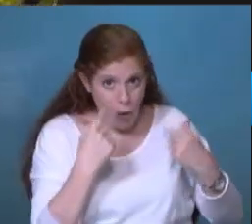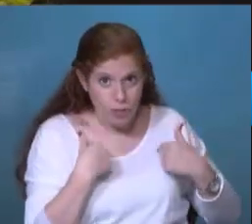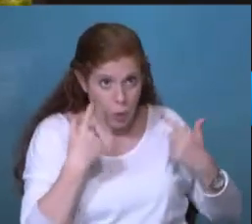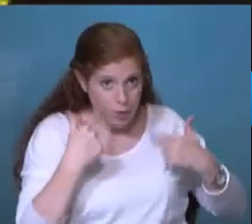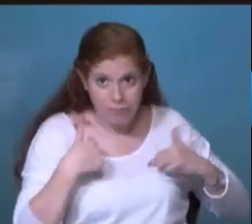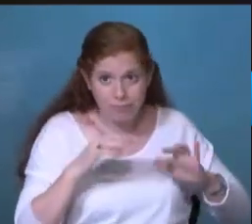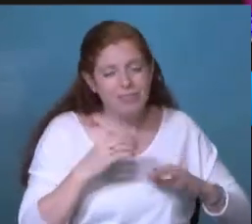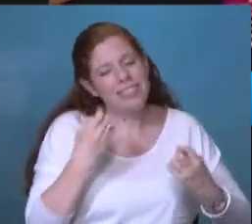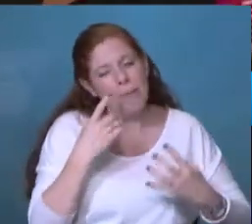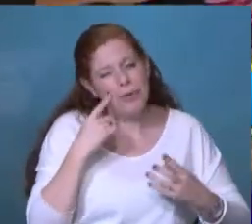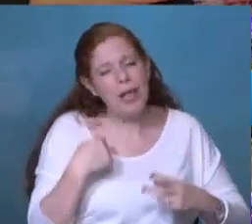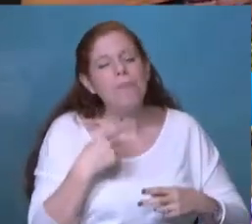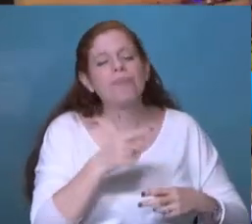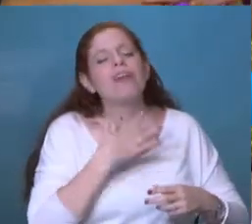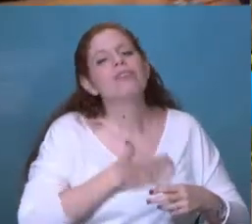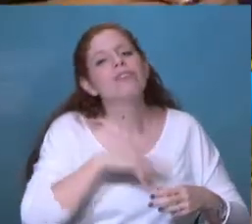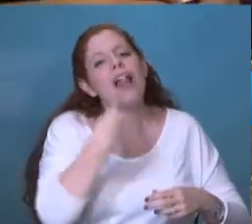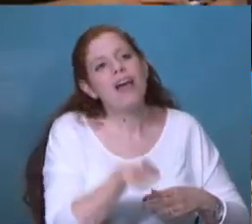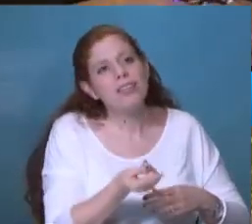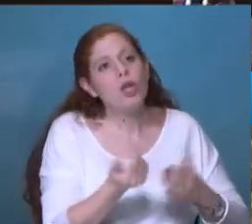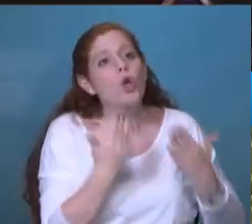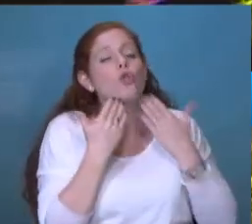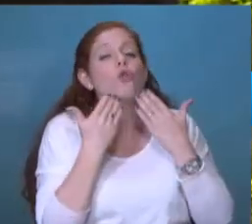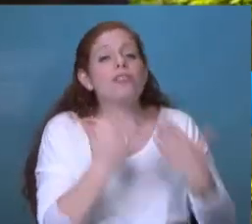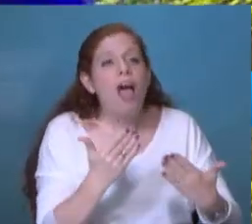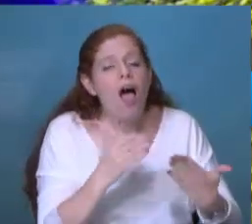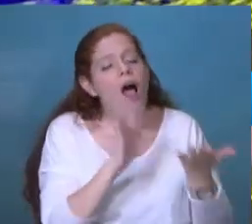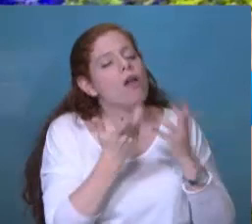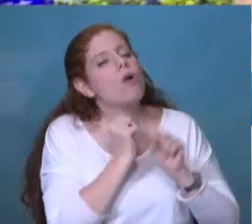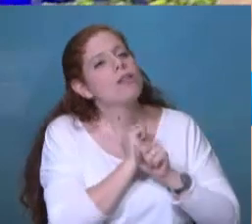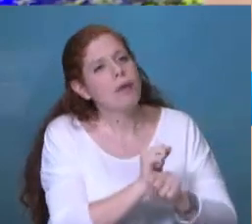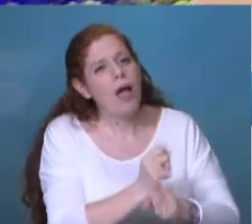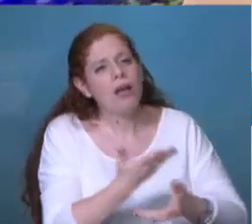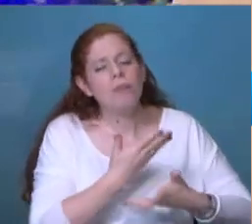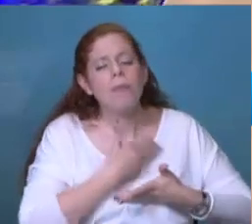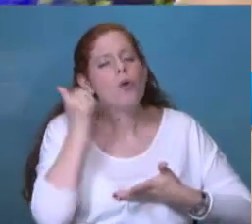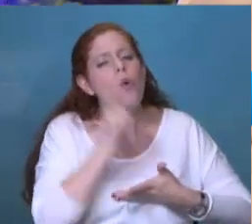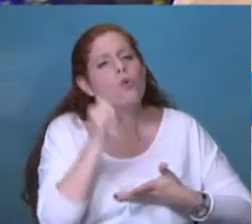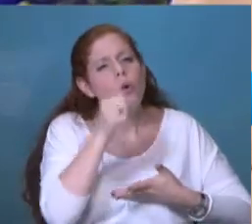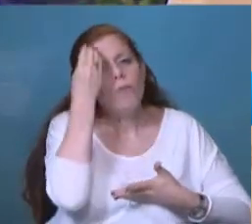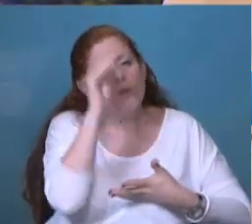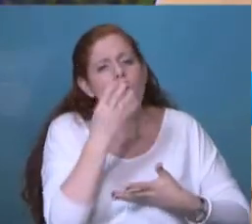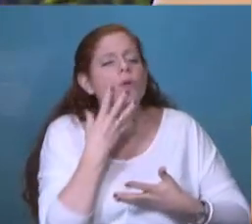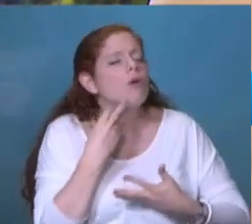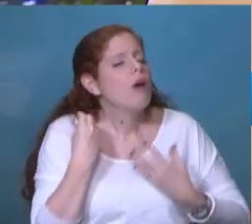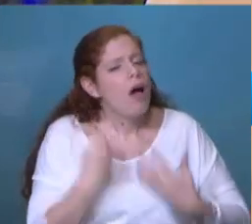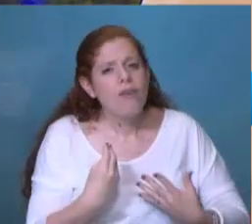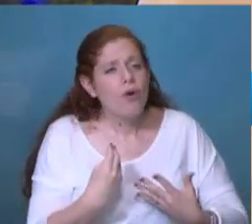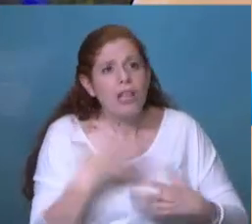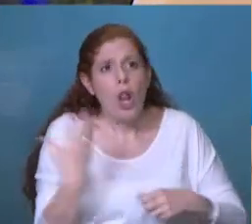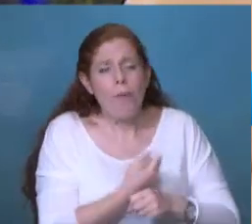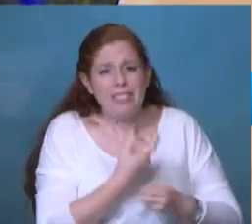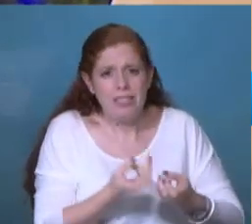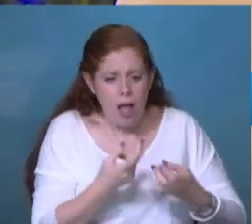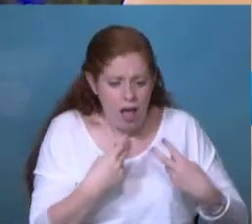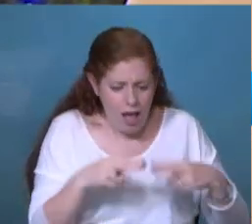אני יודע. אני רוצה להגיד תודה על כל התמיכה. אני מקבל כל יום הודעות כל כך יפות. אני לא מצליח לחזור להכל.